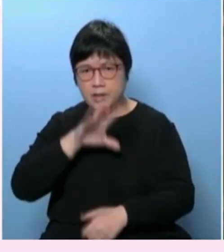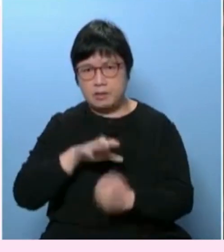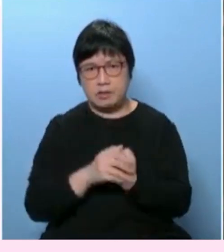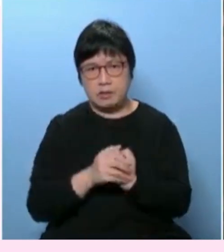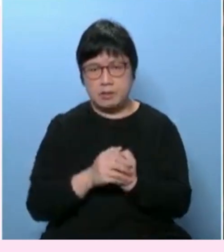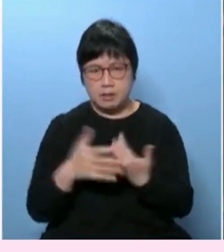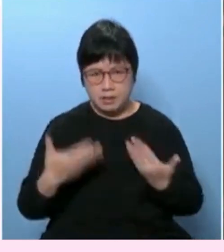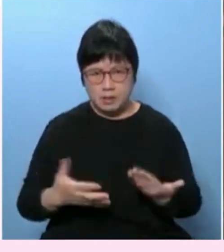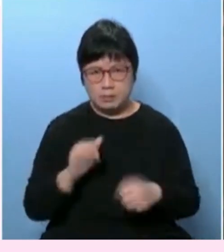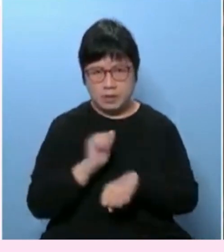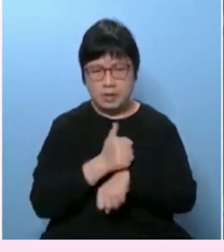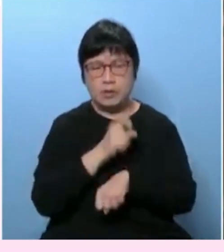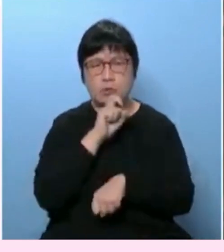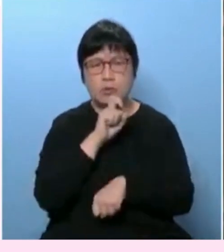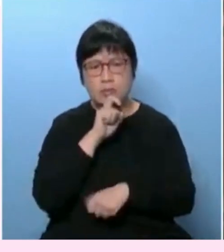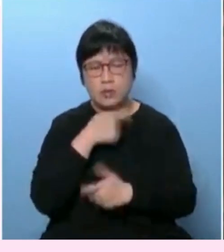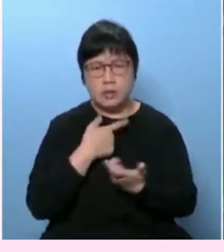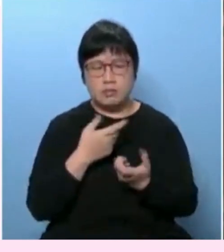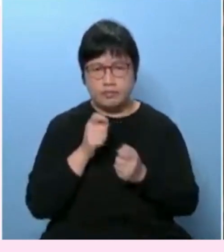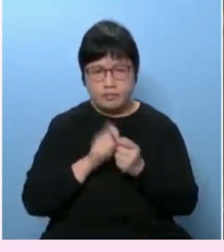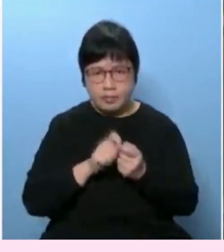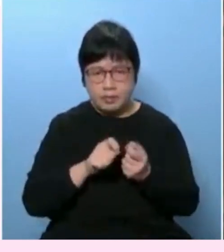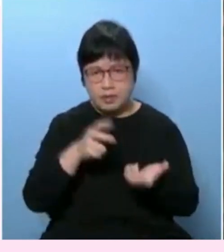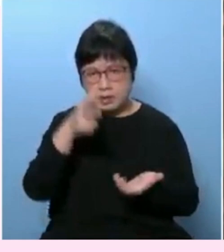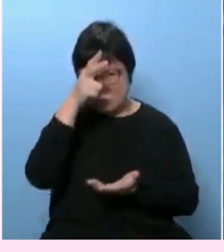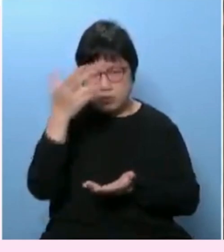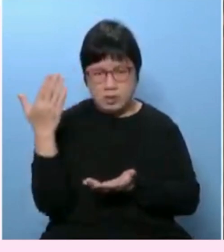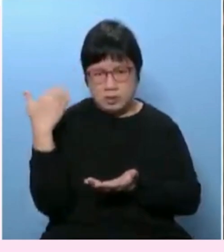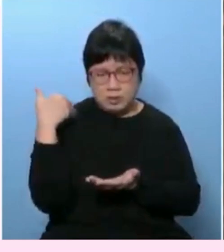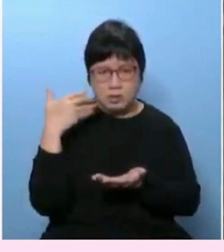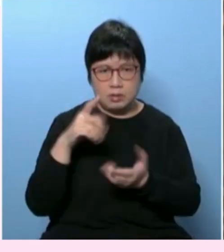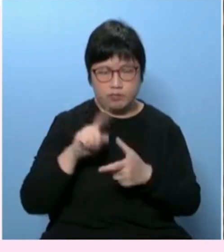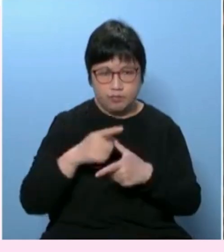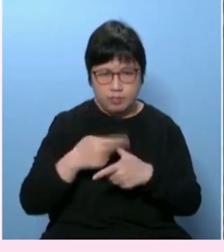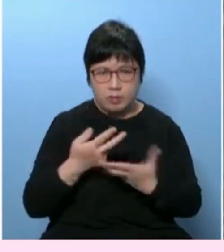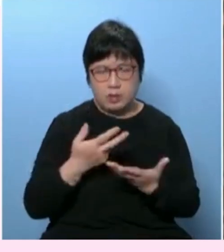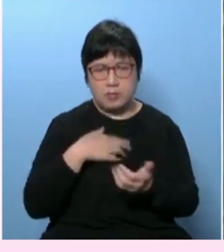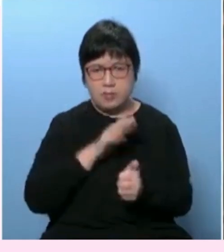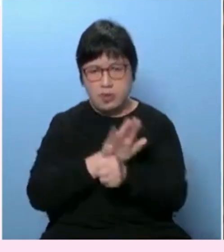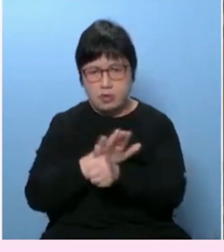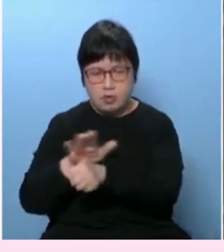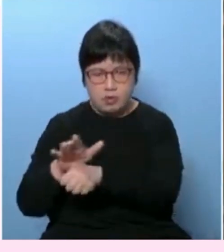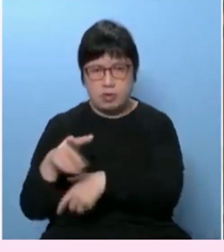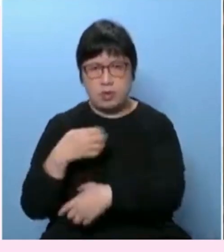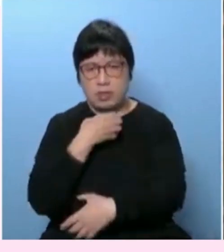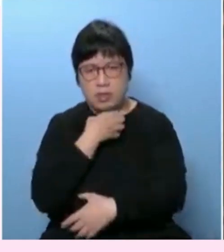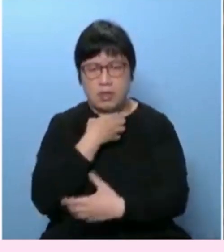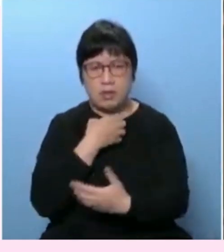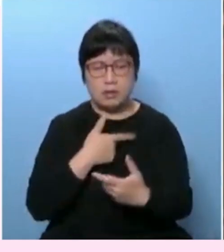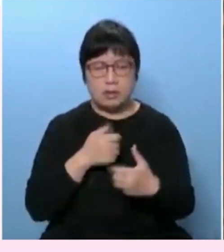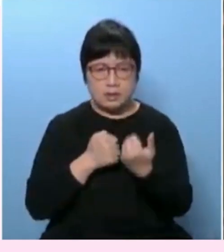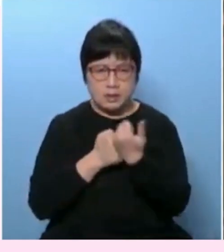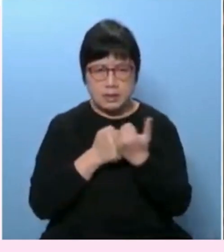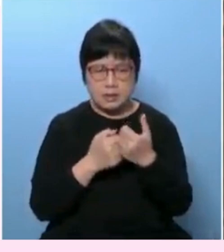有今天這個機會去展述翻我哋政府喺過去一段時間就紓解民困、支持企業同埋抗